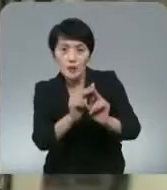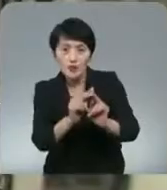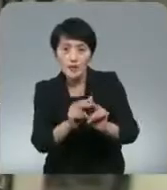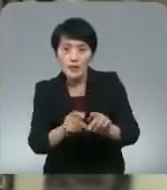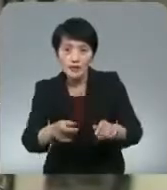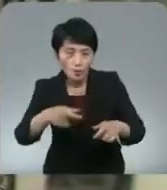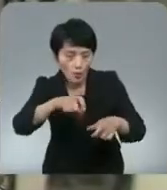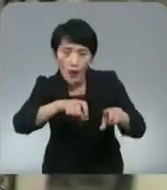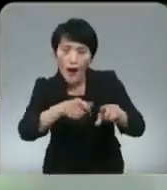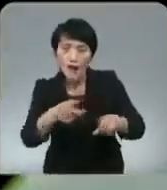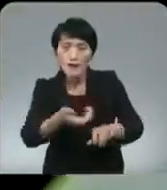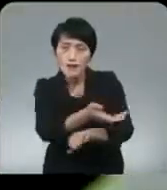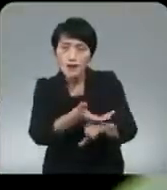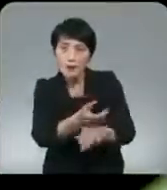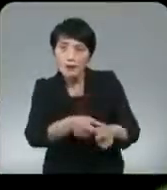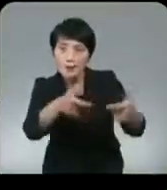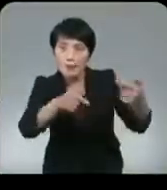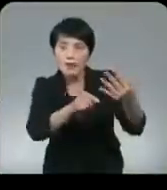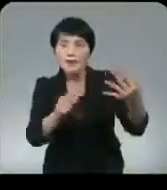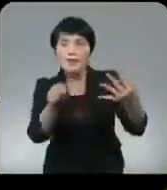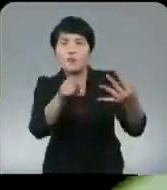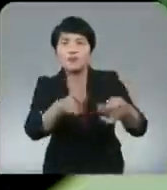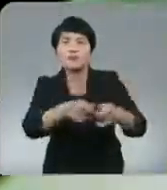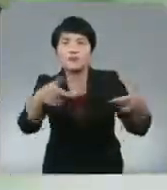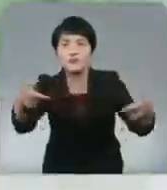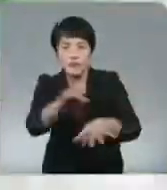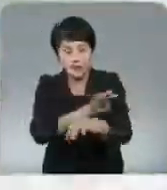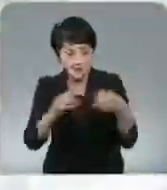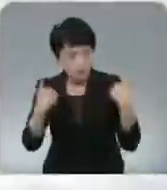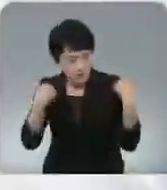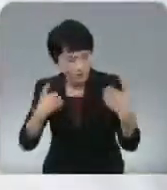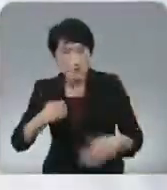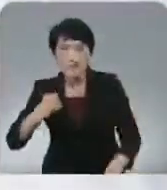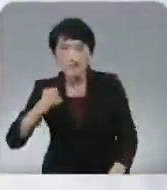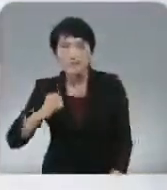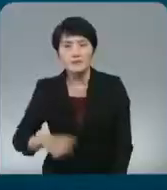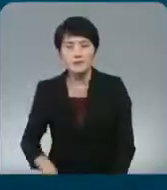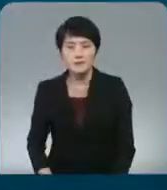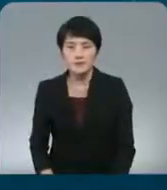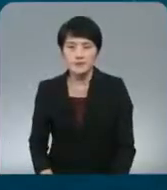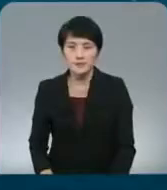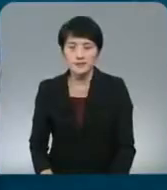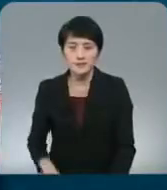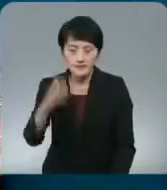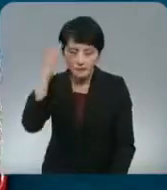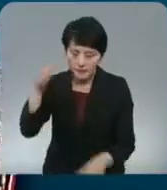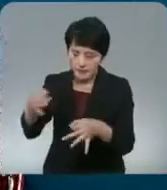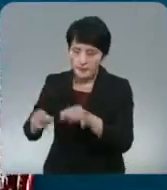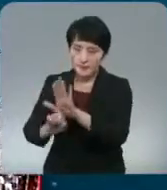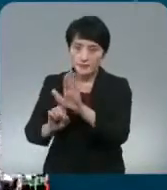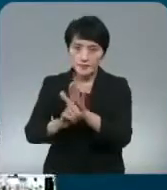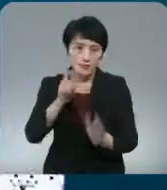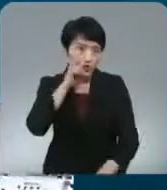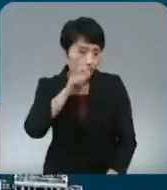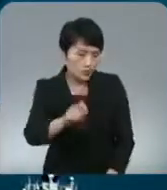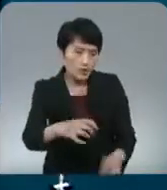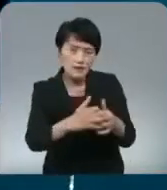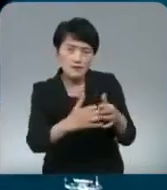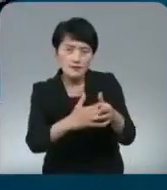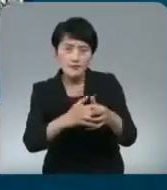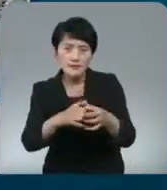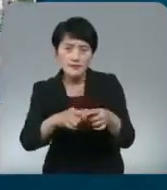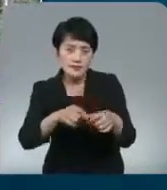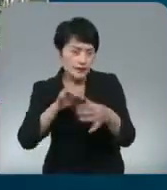вызванная ситуации в украине инвестиции в производственные мощности сократились на 4 процента в